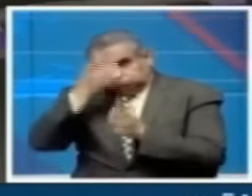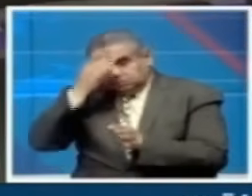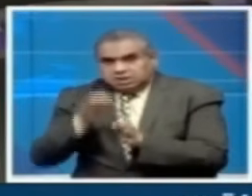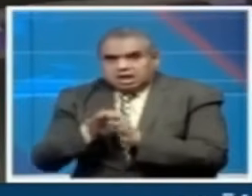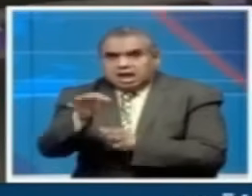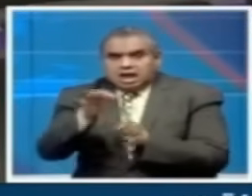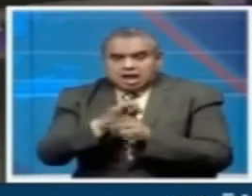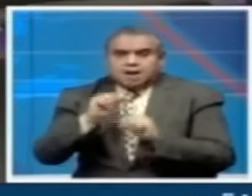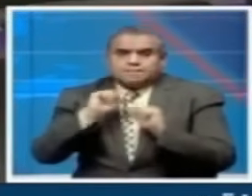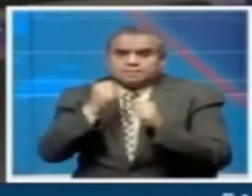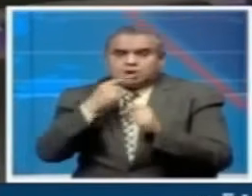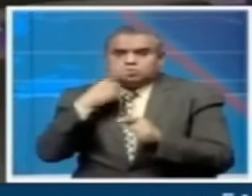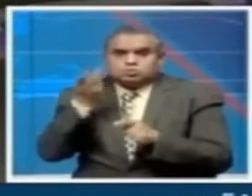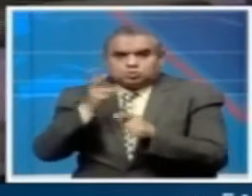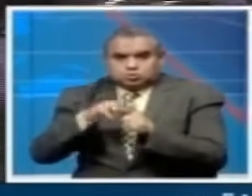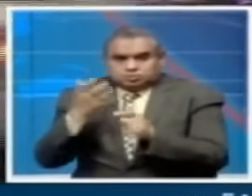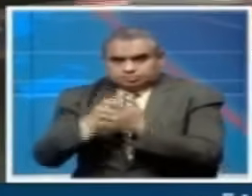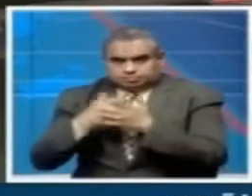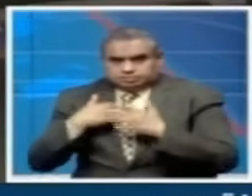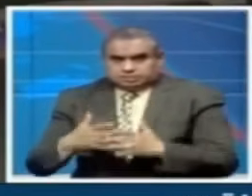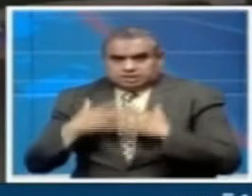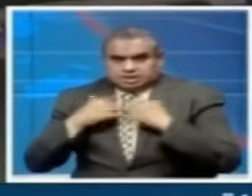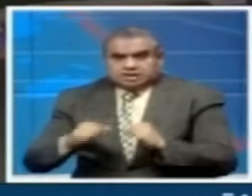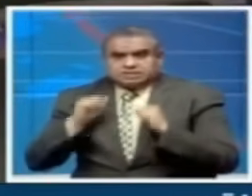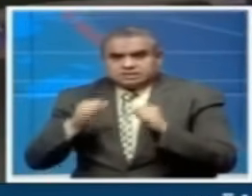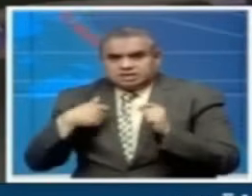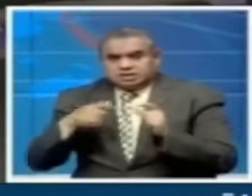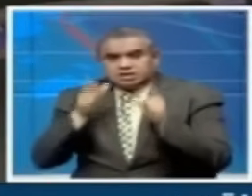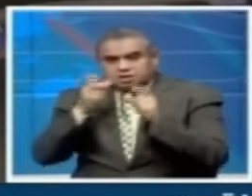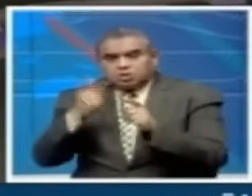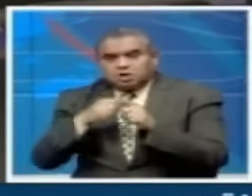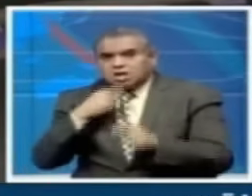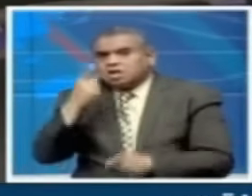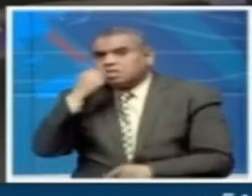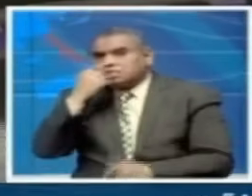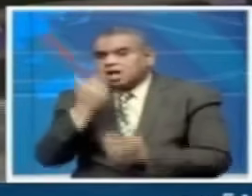مع تردي الأوضاع الصحية أيضا من تطعيمات، من نقص